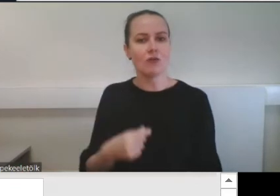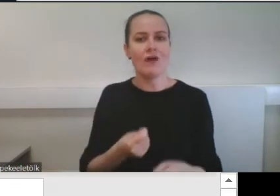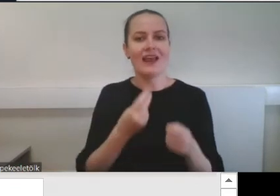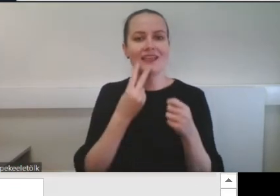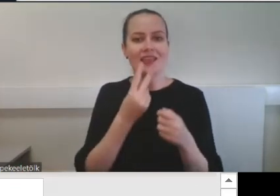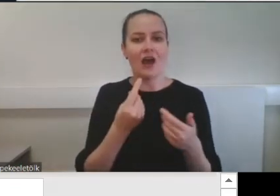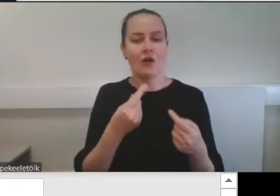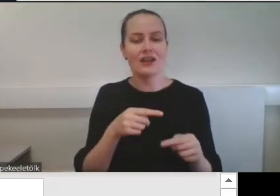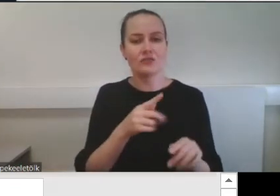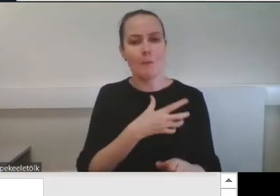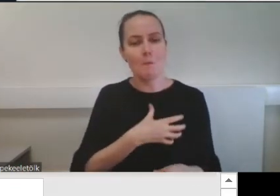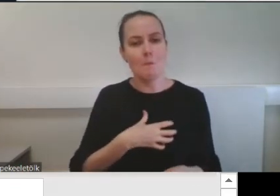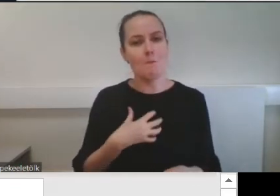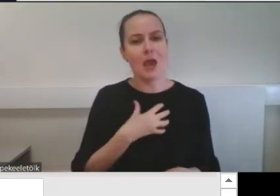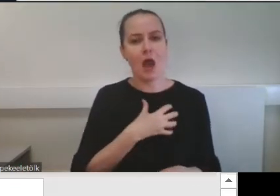Mikrofon on teie oma.